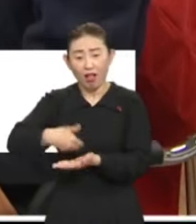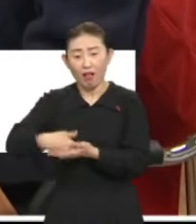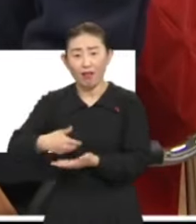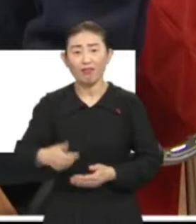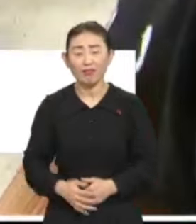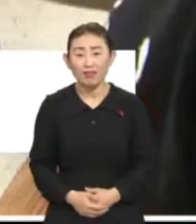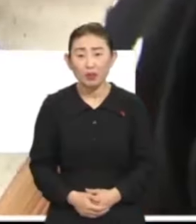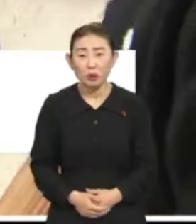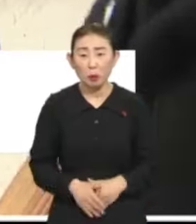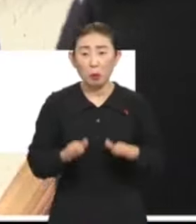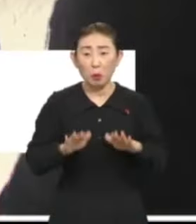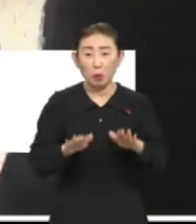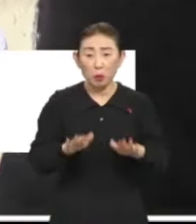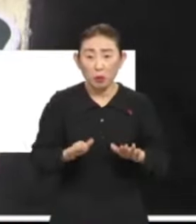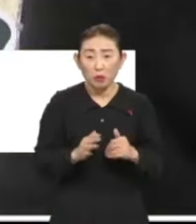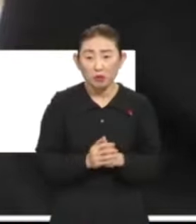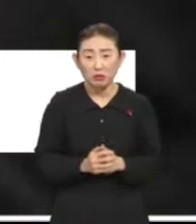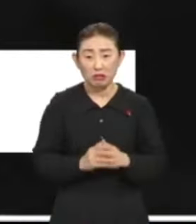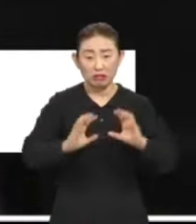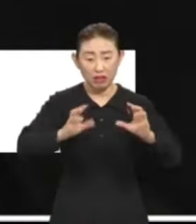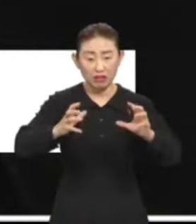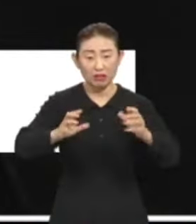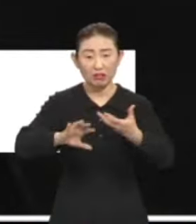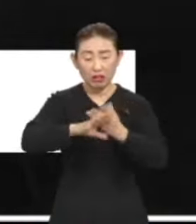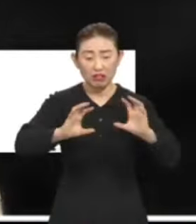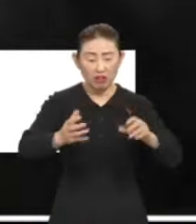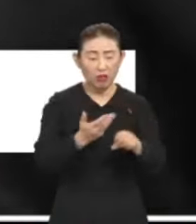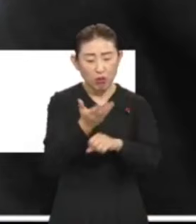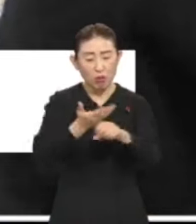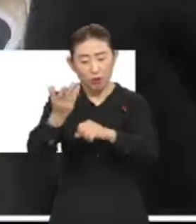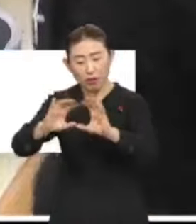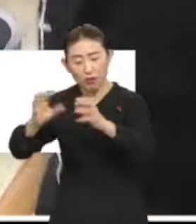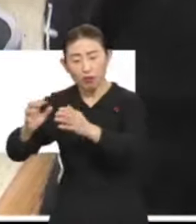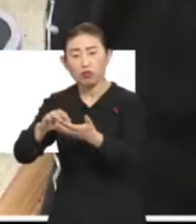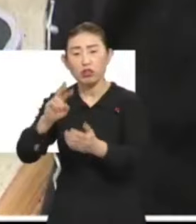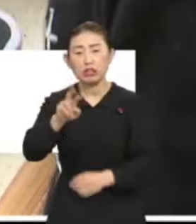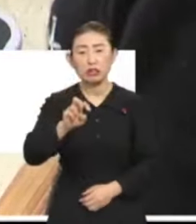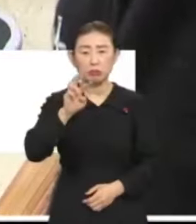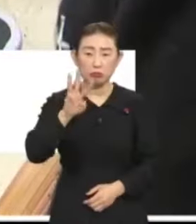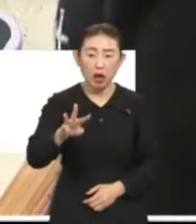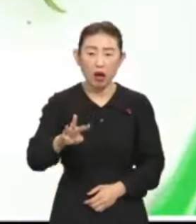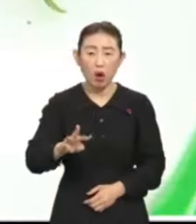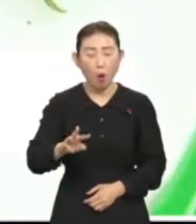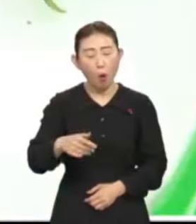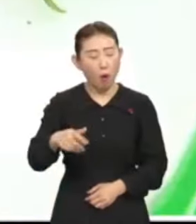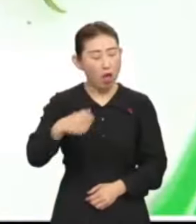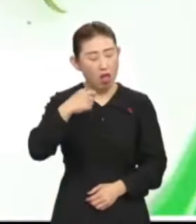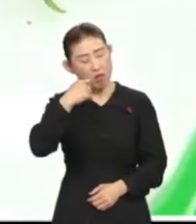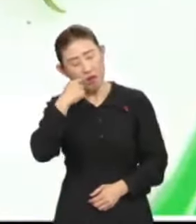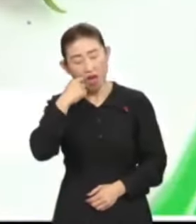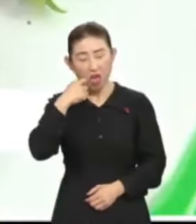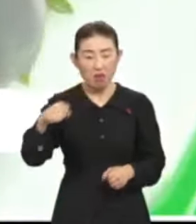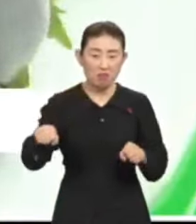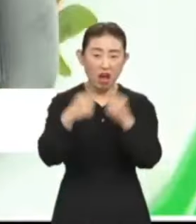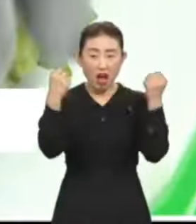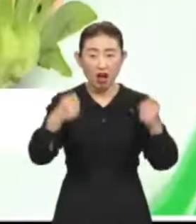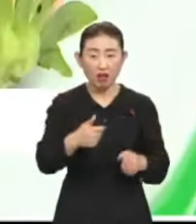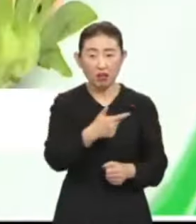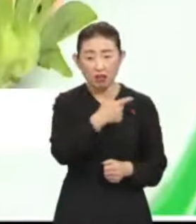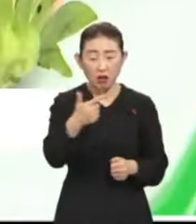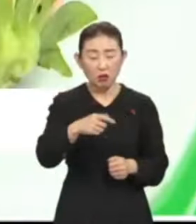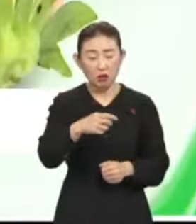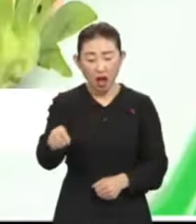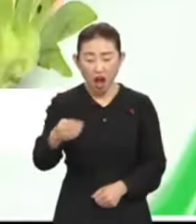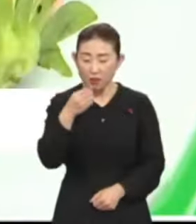그 올해는 23개국까지 이제 수출될 정도로 이제 경쟁력이 있는 대과정이라는 것도 대과정에서 맛도 좋다는